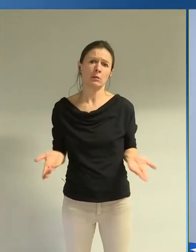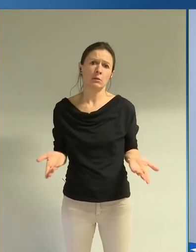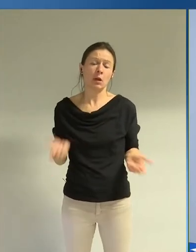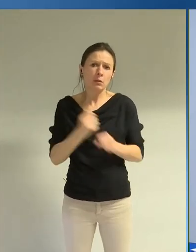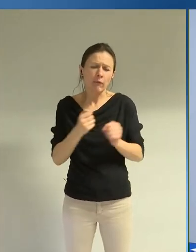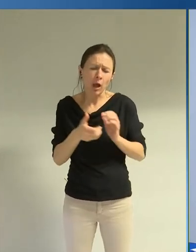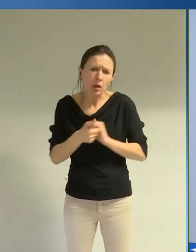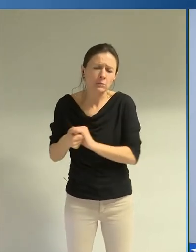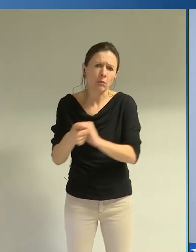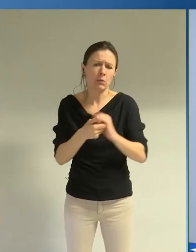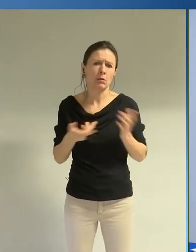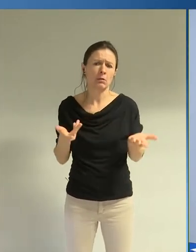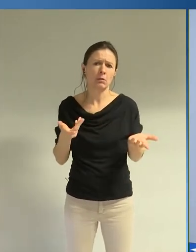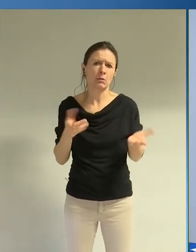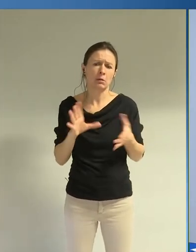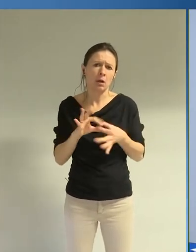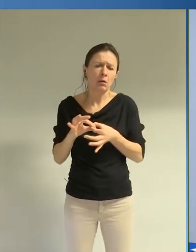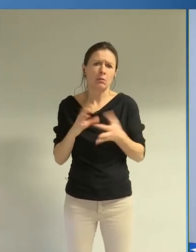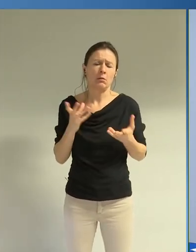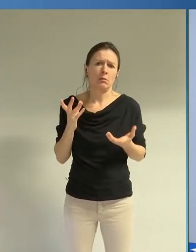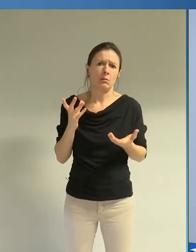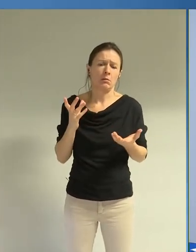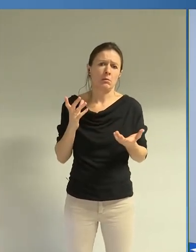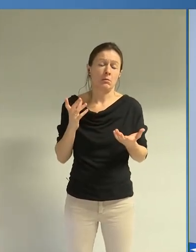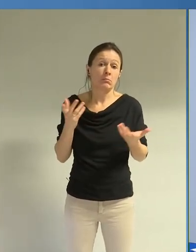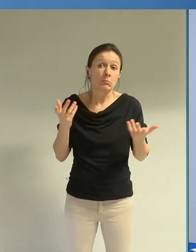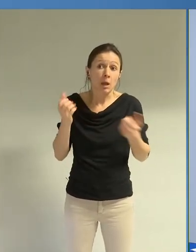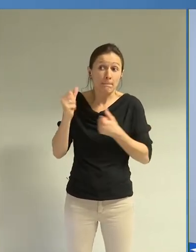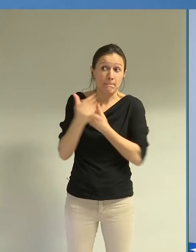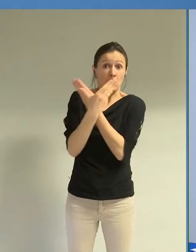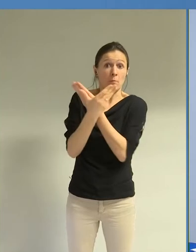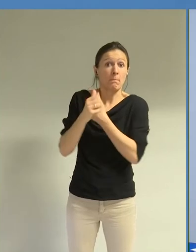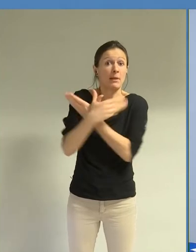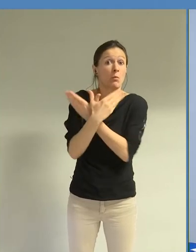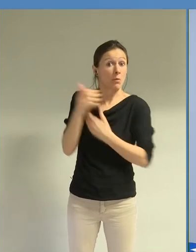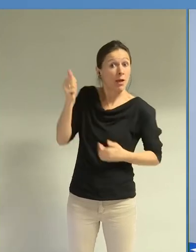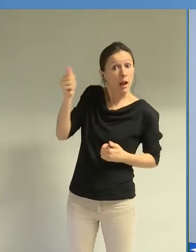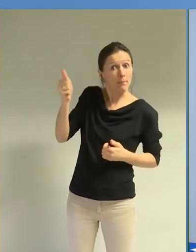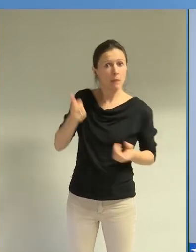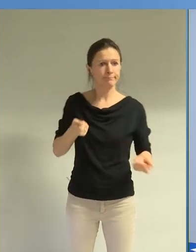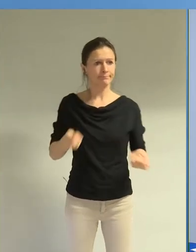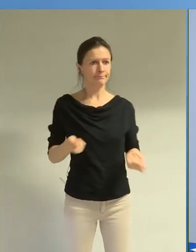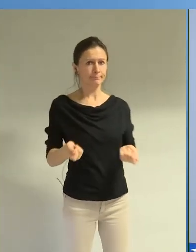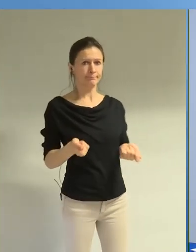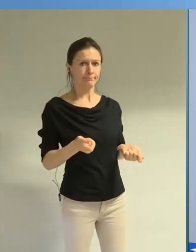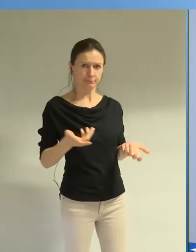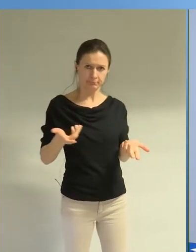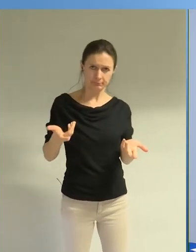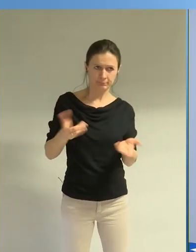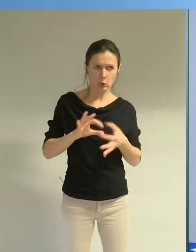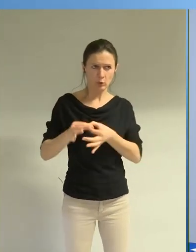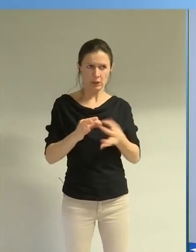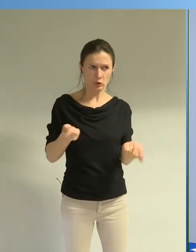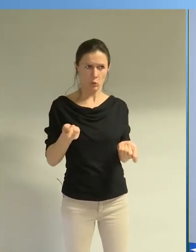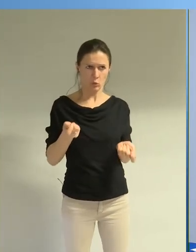main et c'est la métropole qui tient le stylo avec la dans la coordination